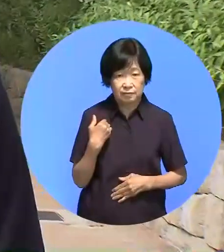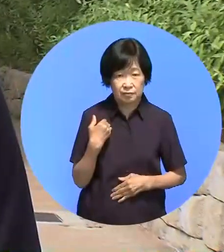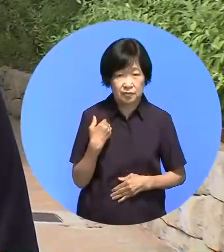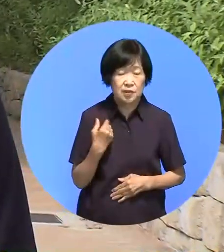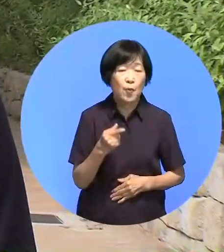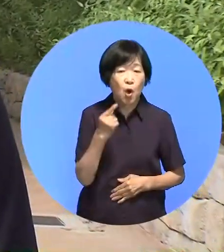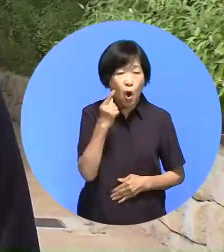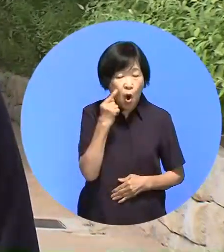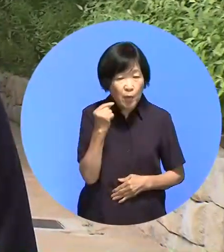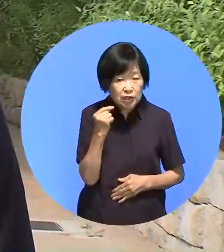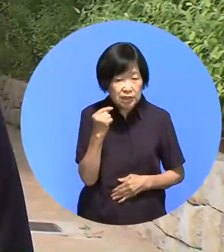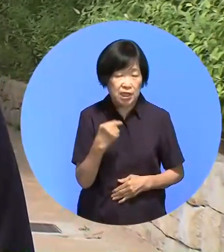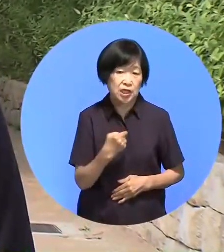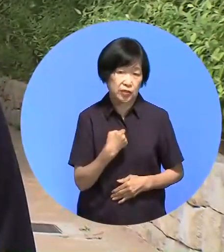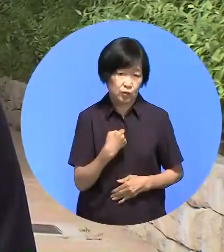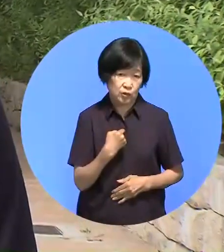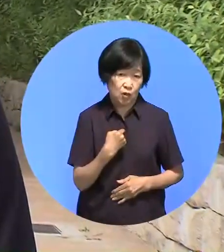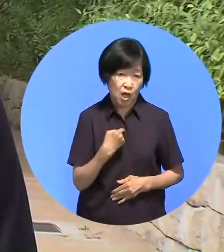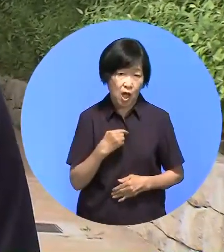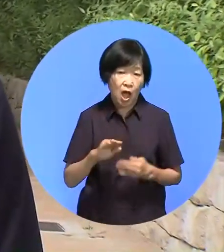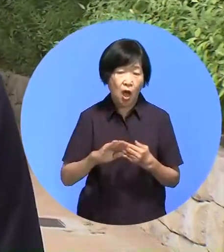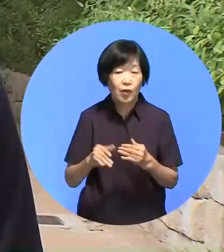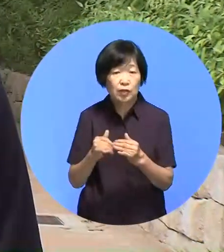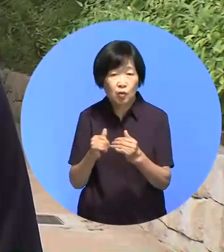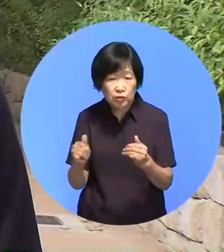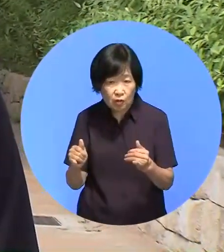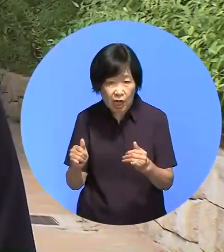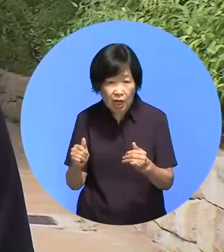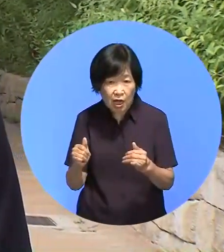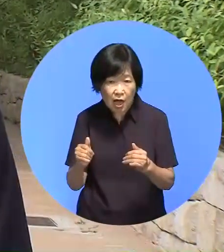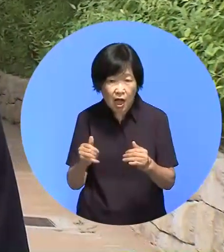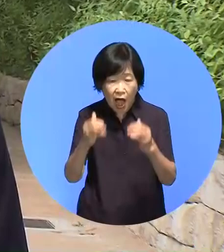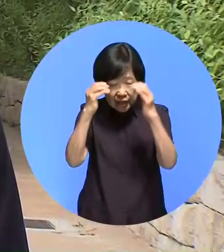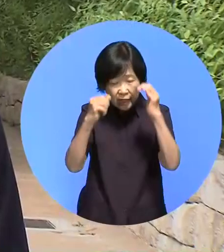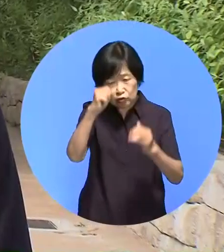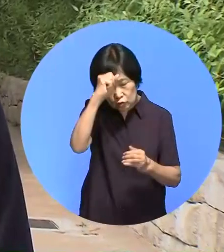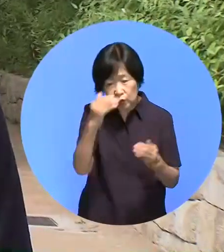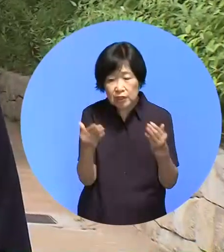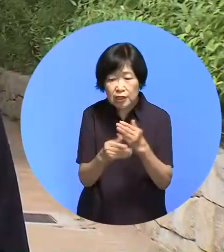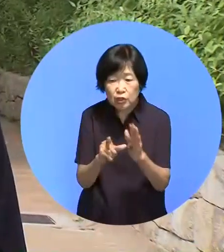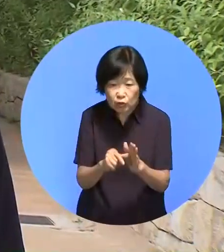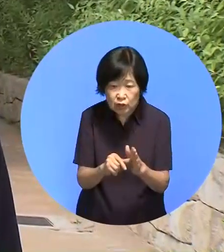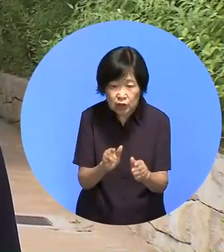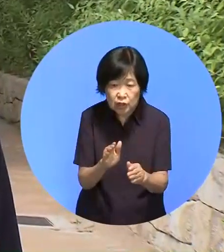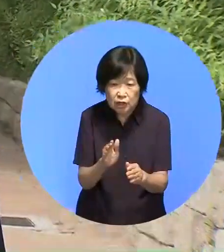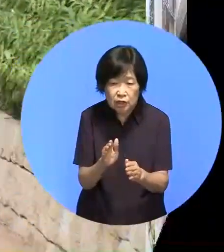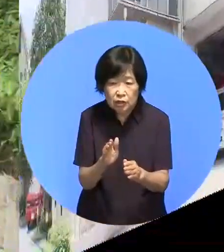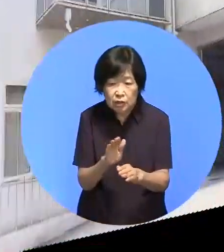分や周りの人が熱中症になってしまった場合の対応はどうしたらいいのでしょうか。